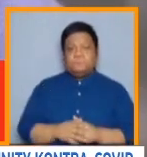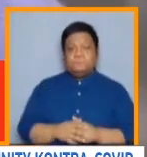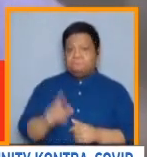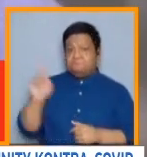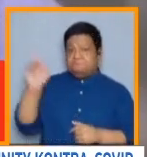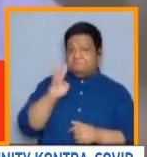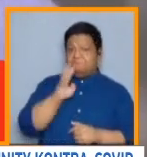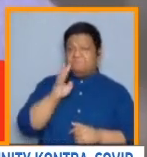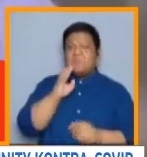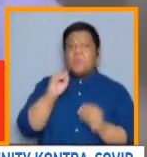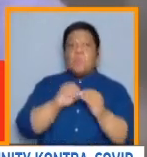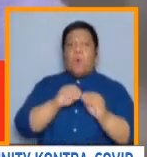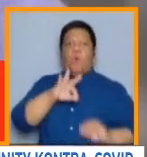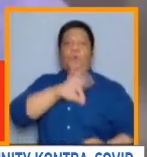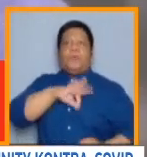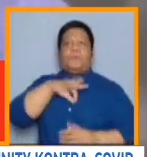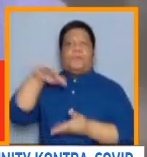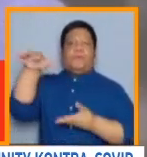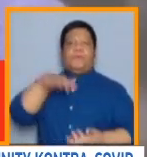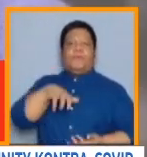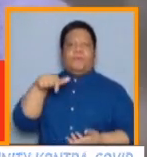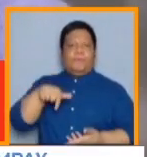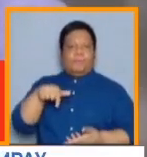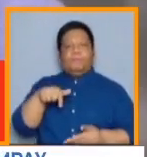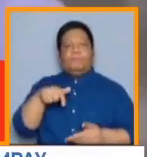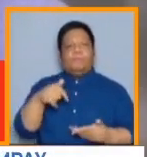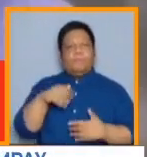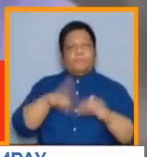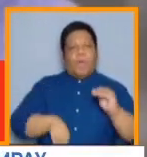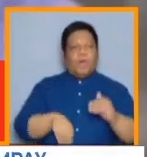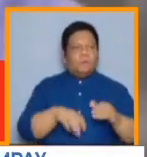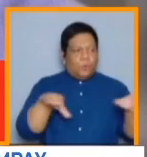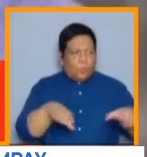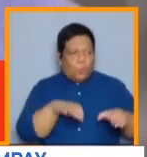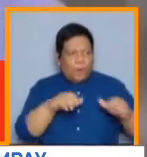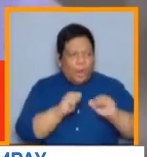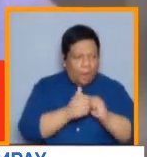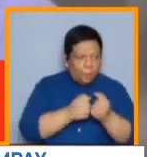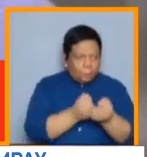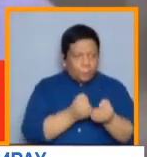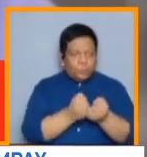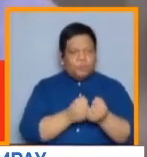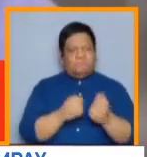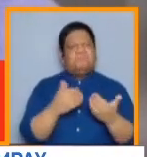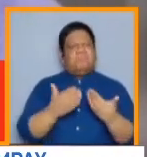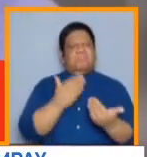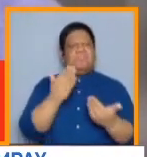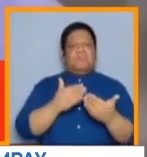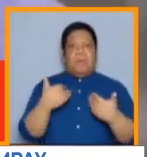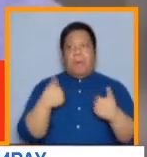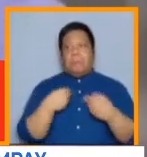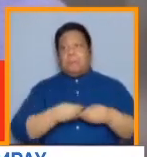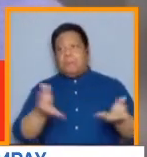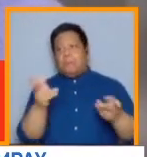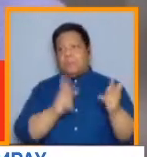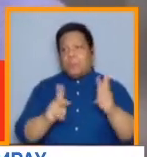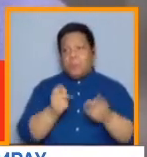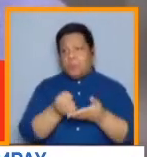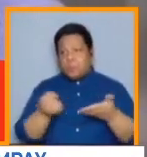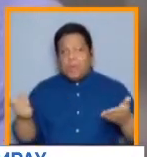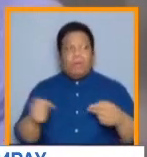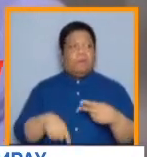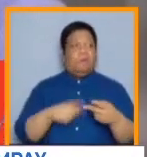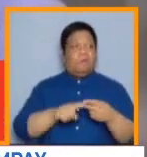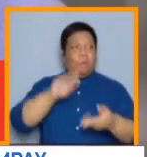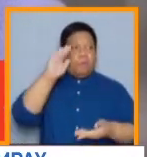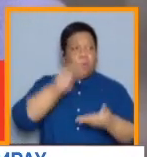why it's the easy way for people to have the supply, keep the prices down, at the same time